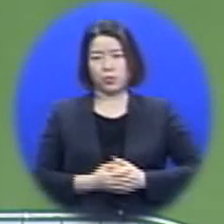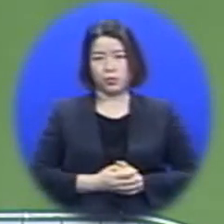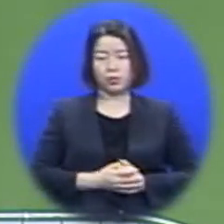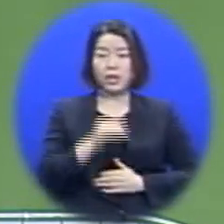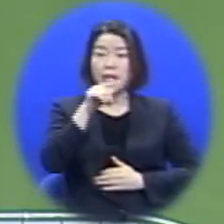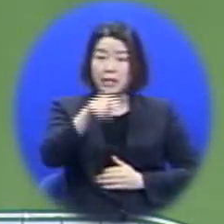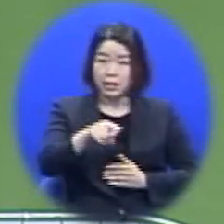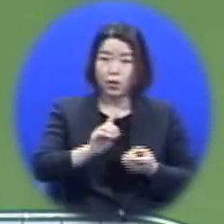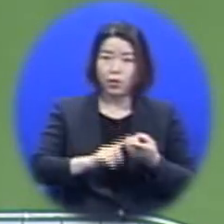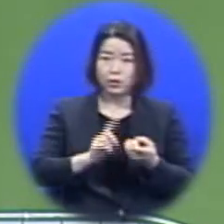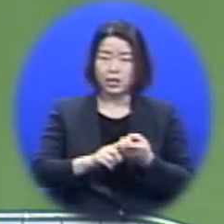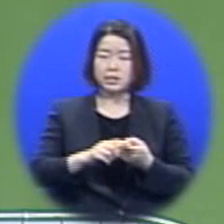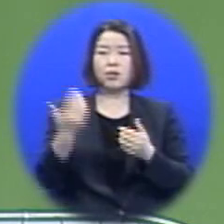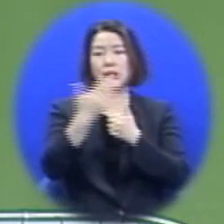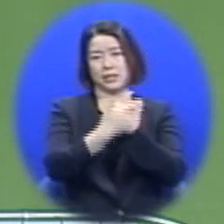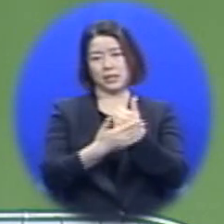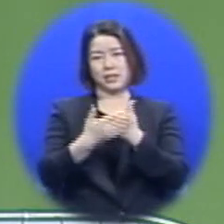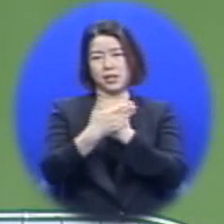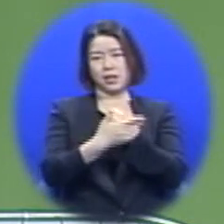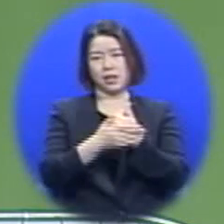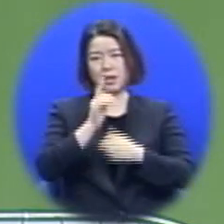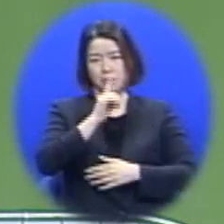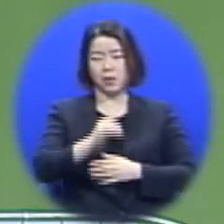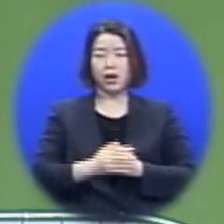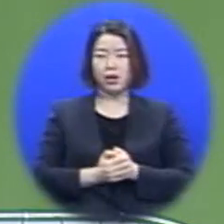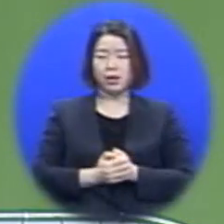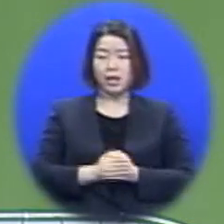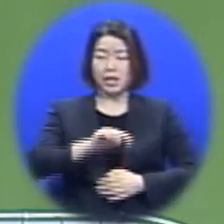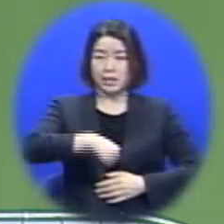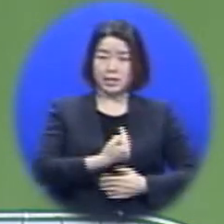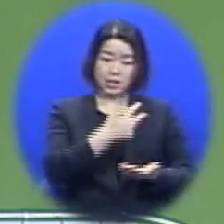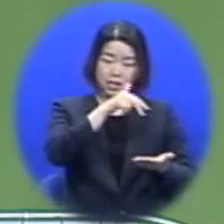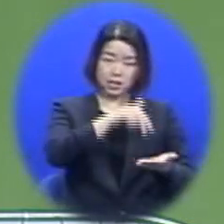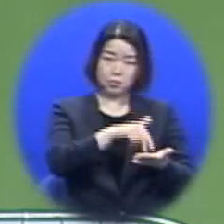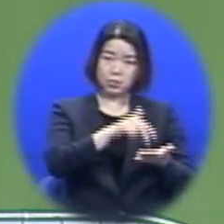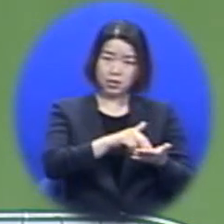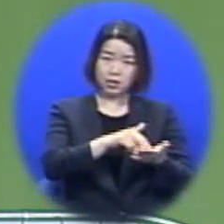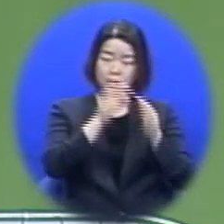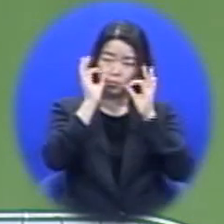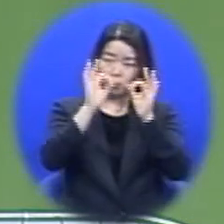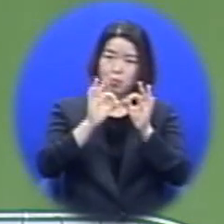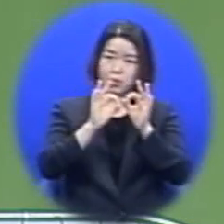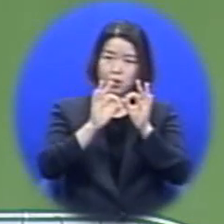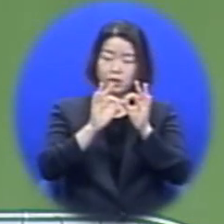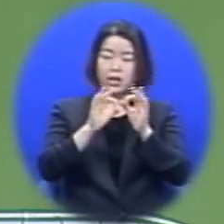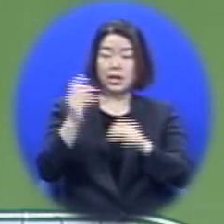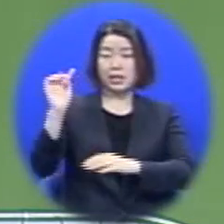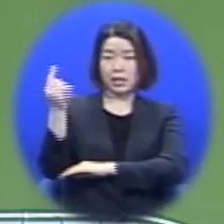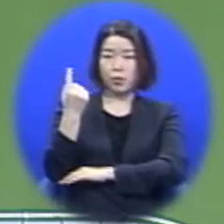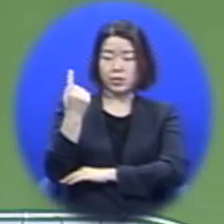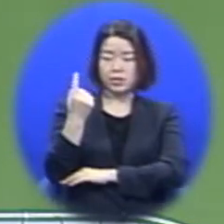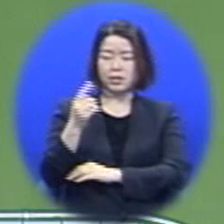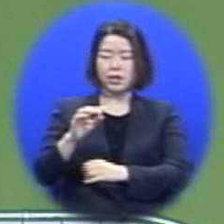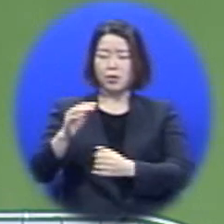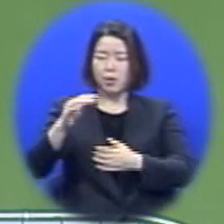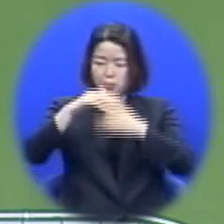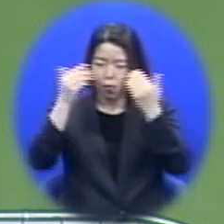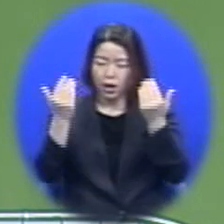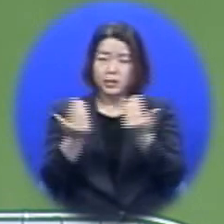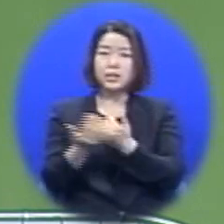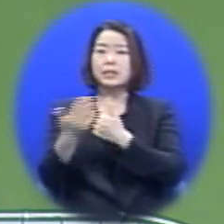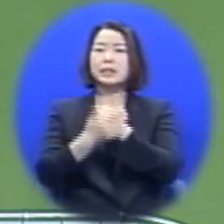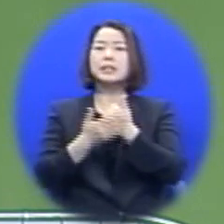이런 걸 은혜라고 하는 거예요. 양의 입장에서 보면 다윗은 전적으로 은혜의 목동입니다.